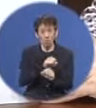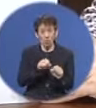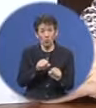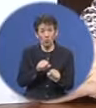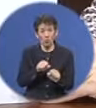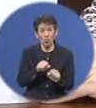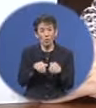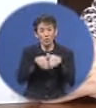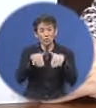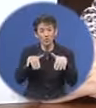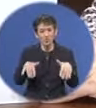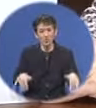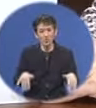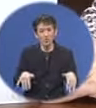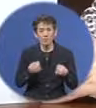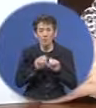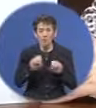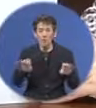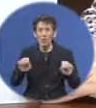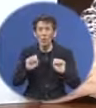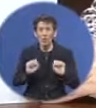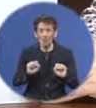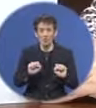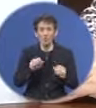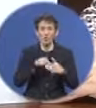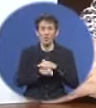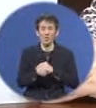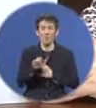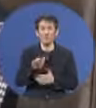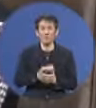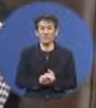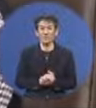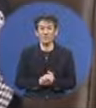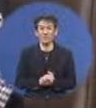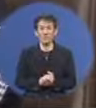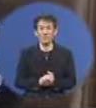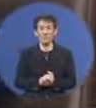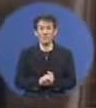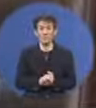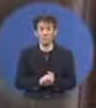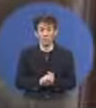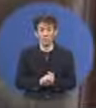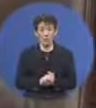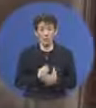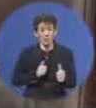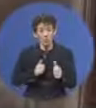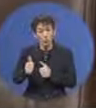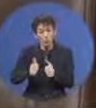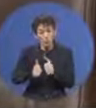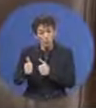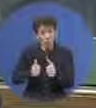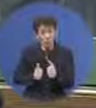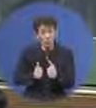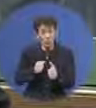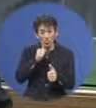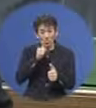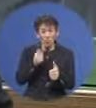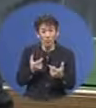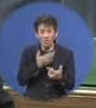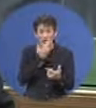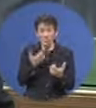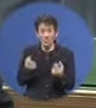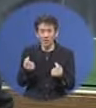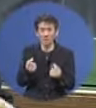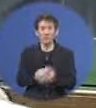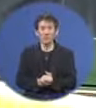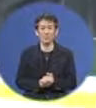この組織化したり呼びかけたりするということなんですね、 なるほどね。それからスポーツも大事じゃないですか。 そうなんですよ、や